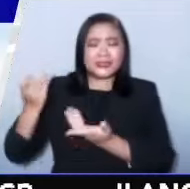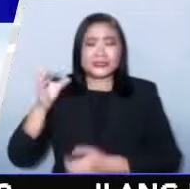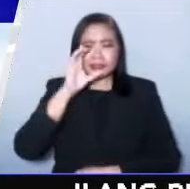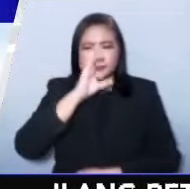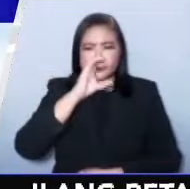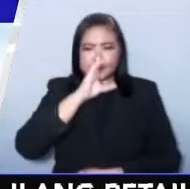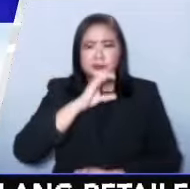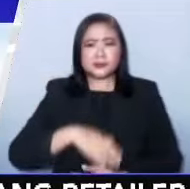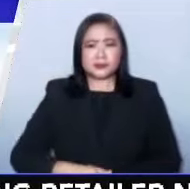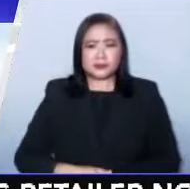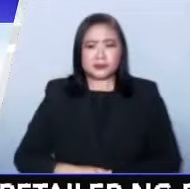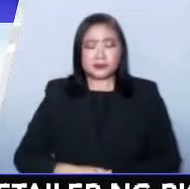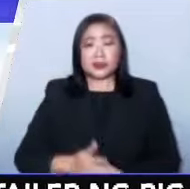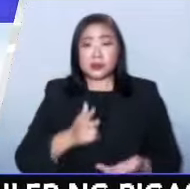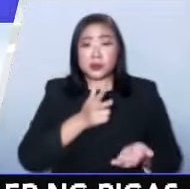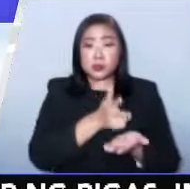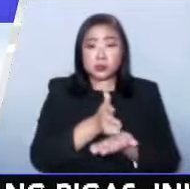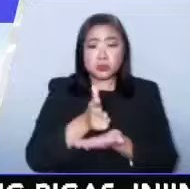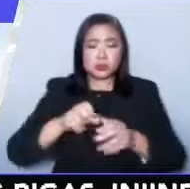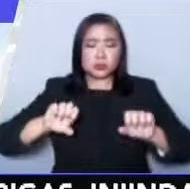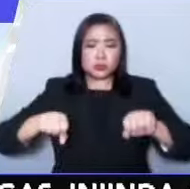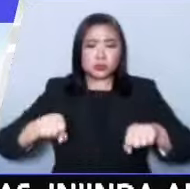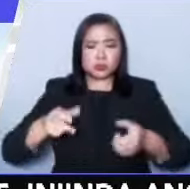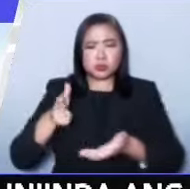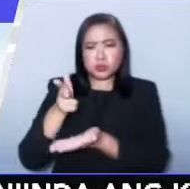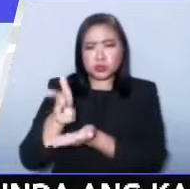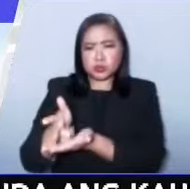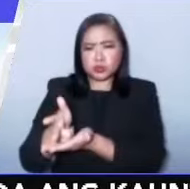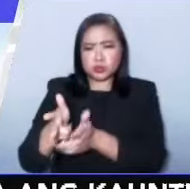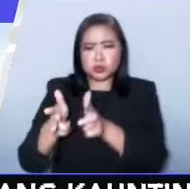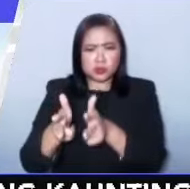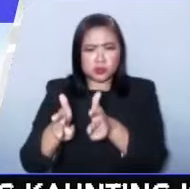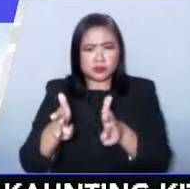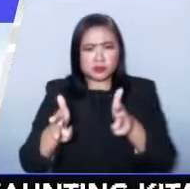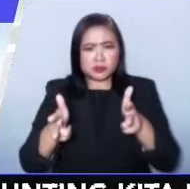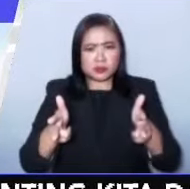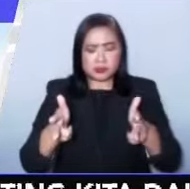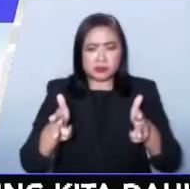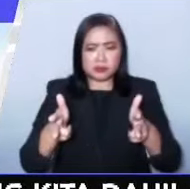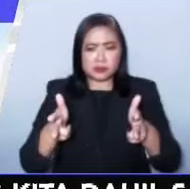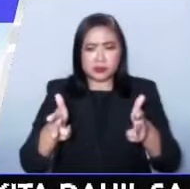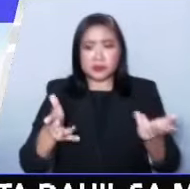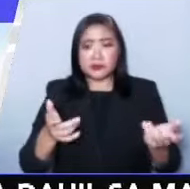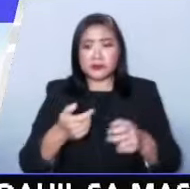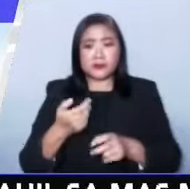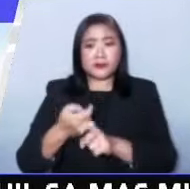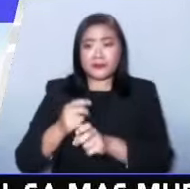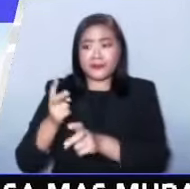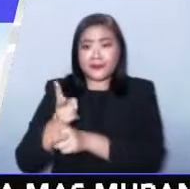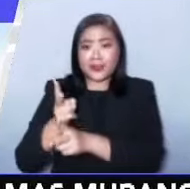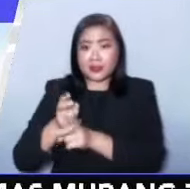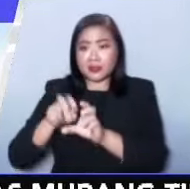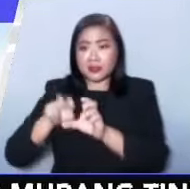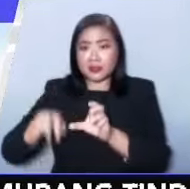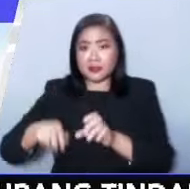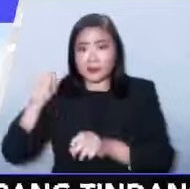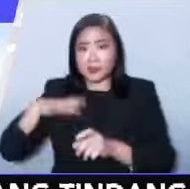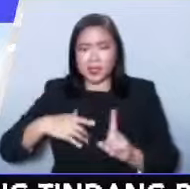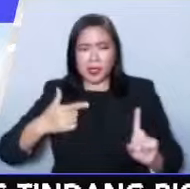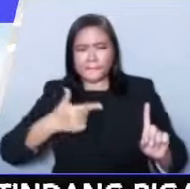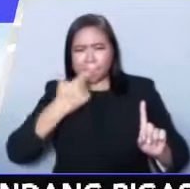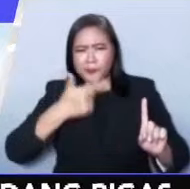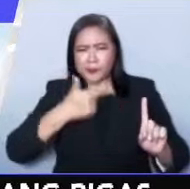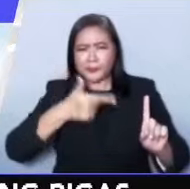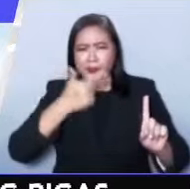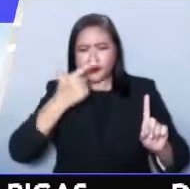ang motorsiklo sinakyan ng biktima kasama ang dalawang iba pa. Mula sa isang van, bumaba ang isang lalaki saka pinagbabaril ang biktima.